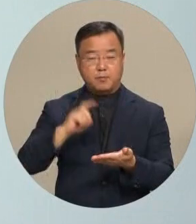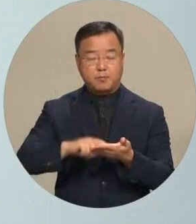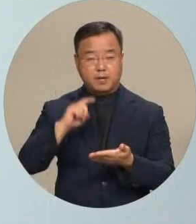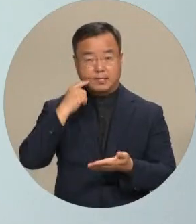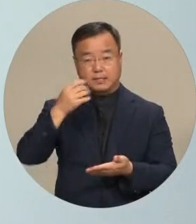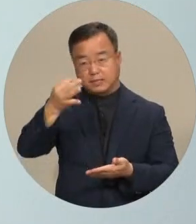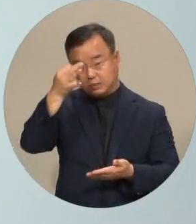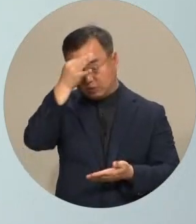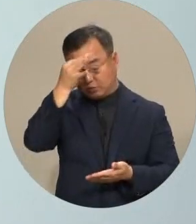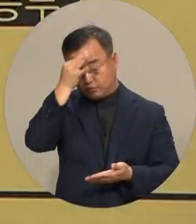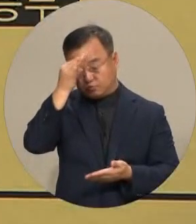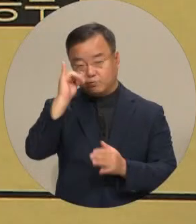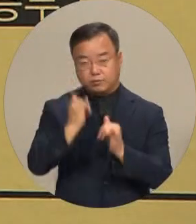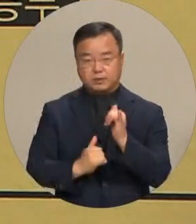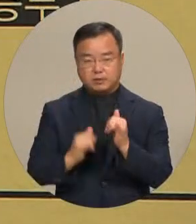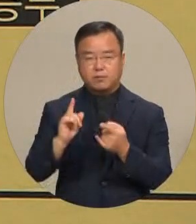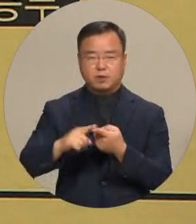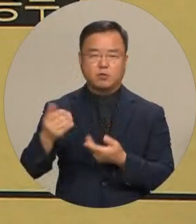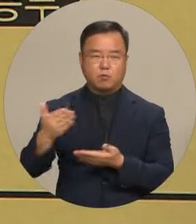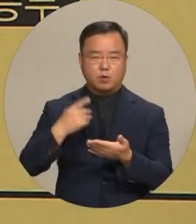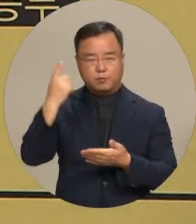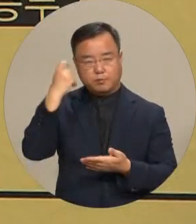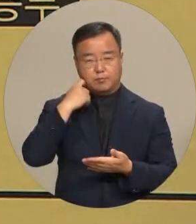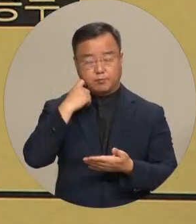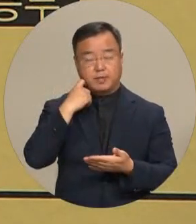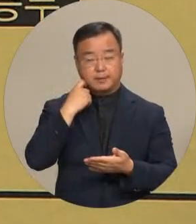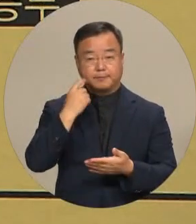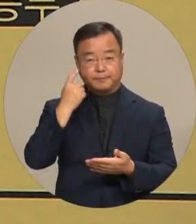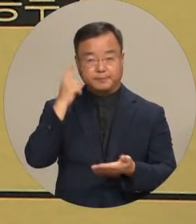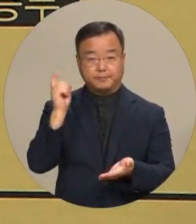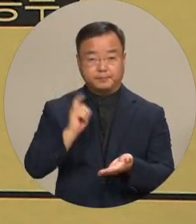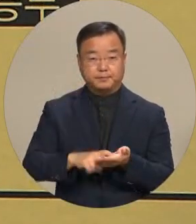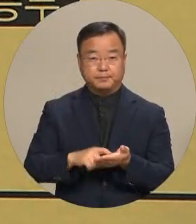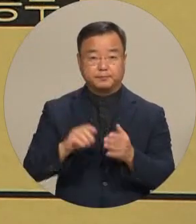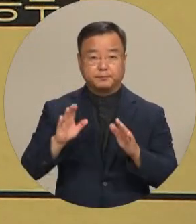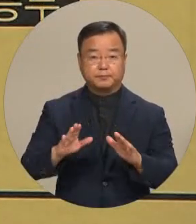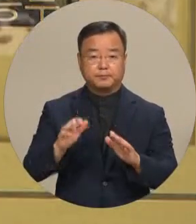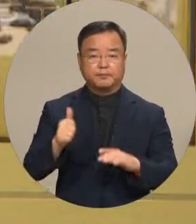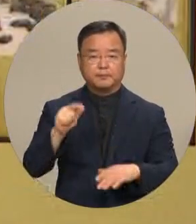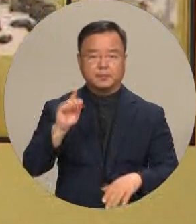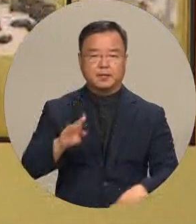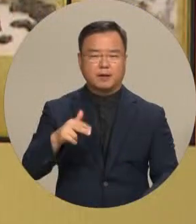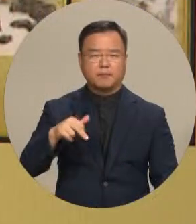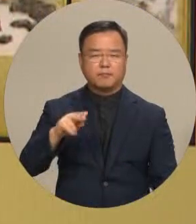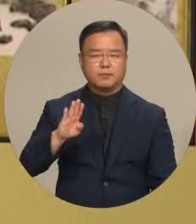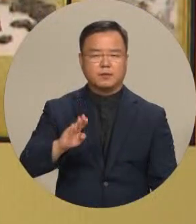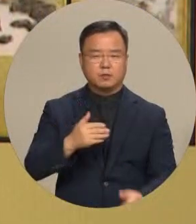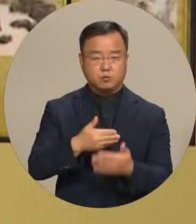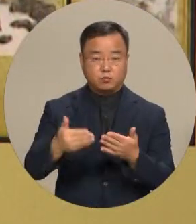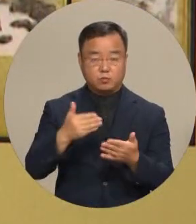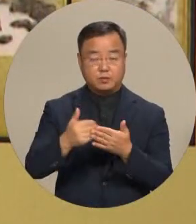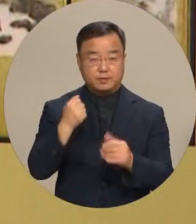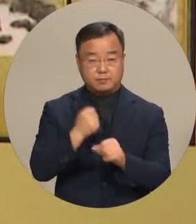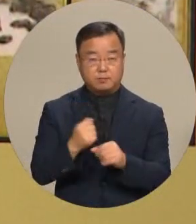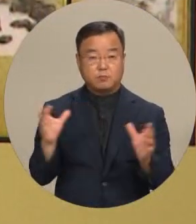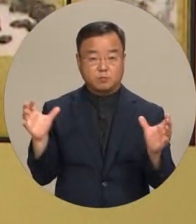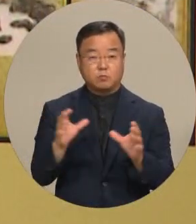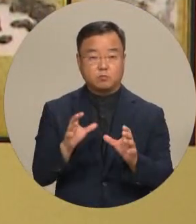교감을 찾아낸 겁니다. 둘은 합작도란 작품을 같이 제작하며 동양화단의 미래를 그리기도